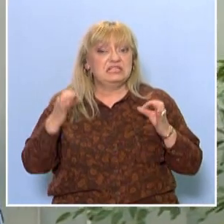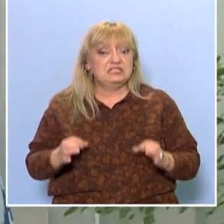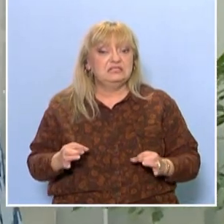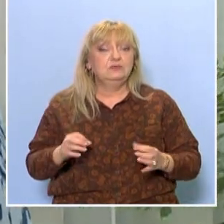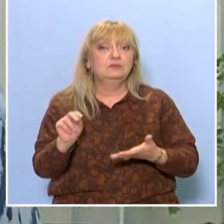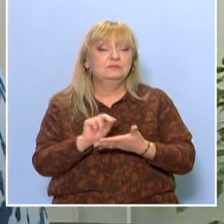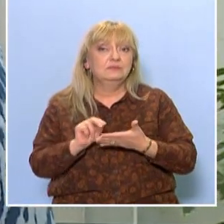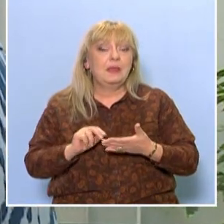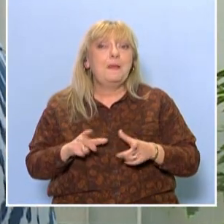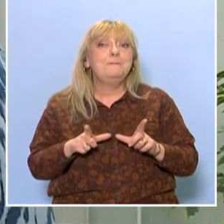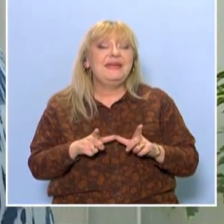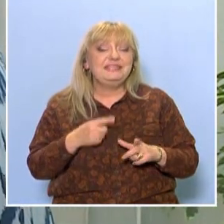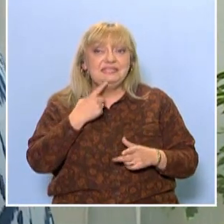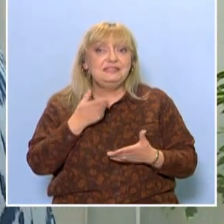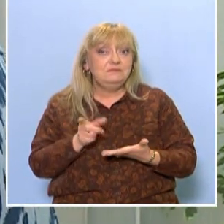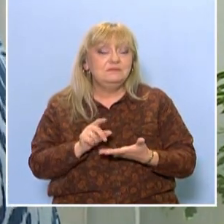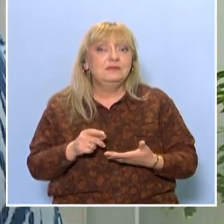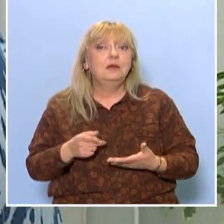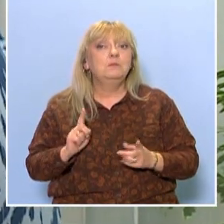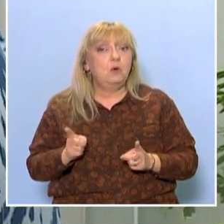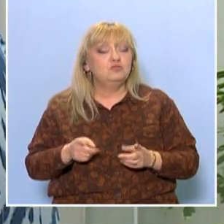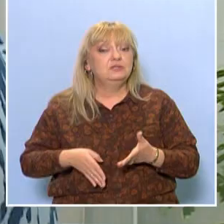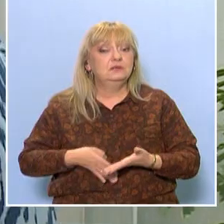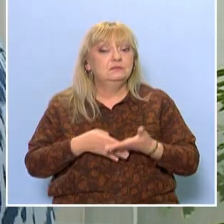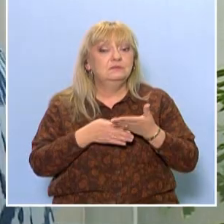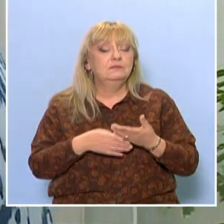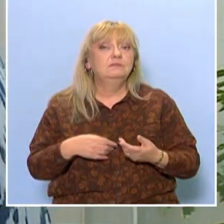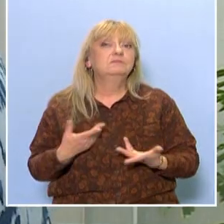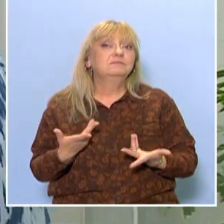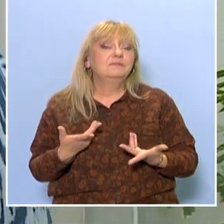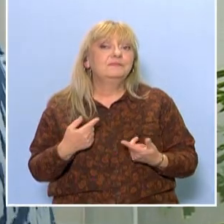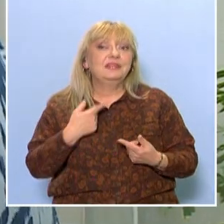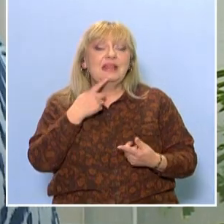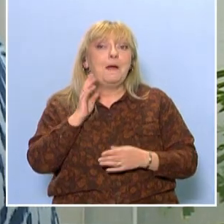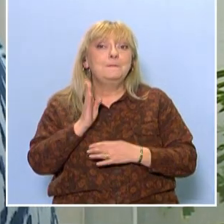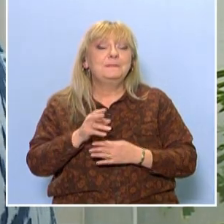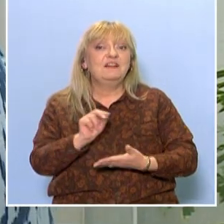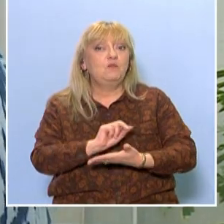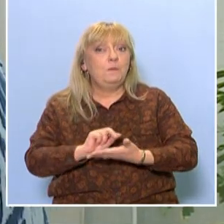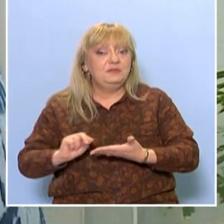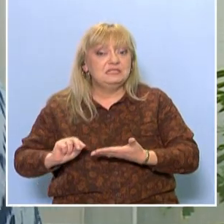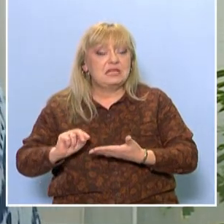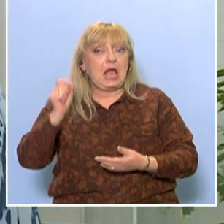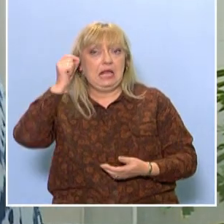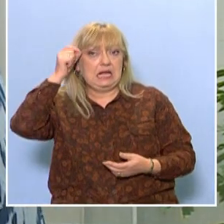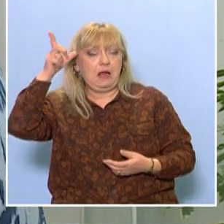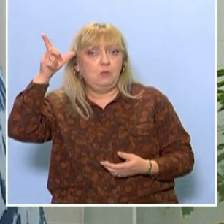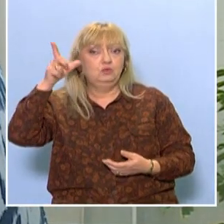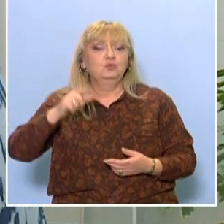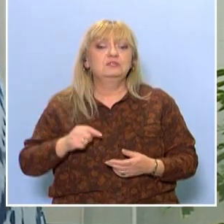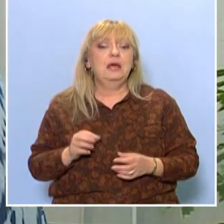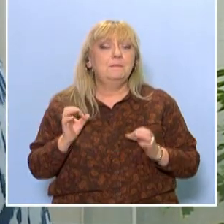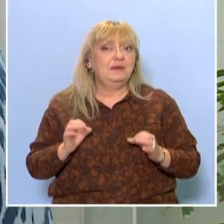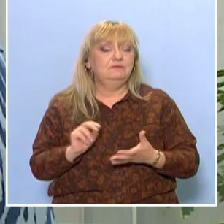писането за медии би им помогнало най-малко от гледна точка на правописа, пунктуацията, грамотността и